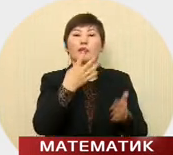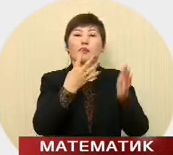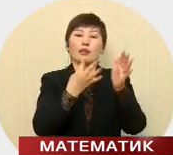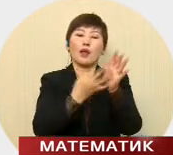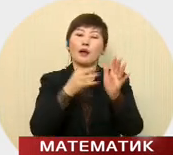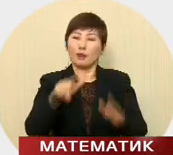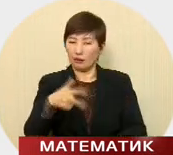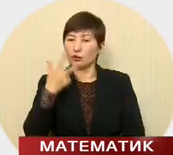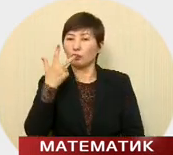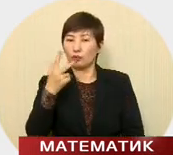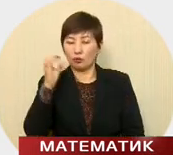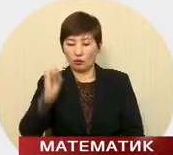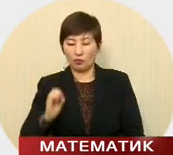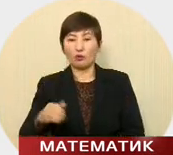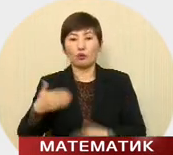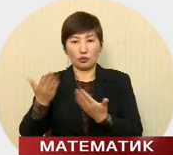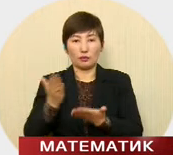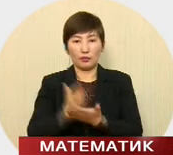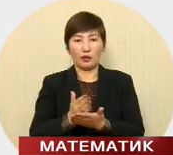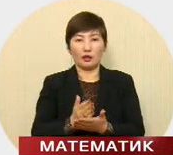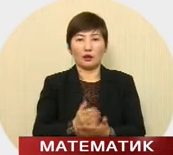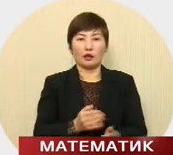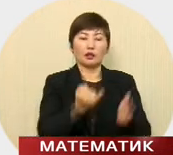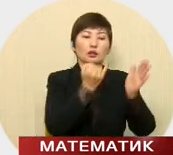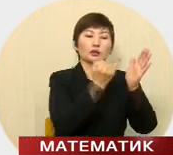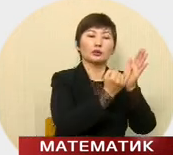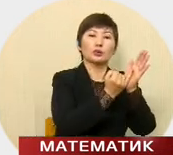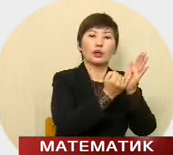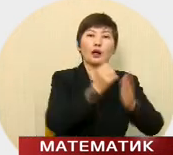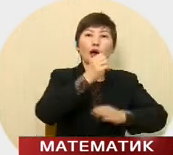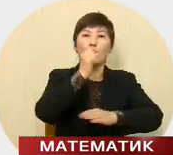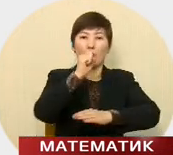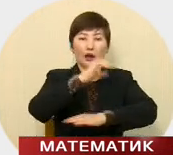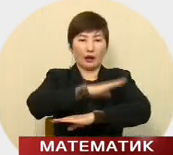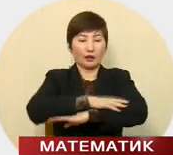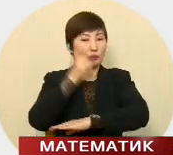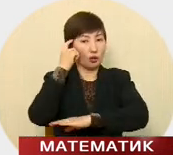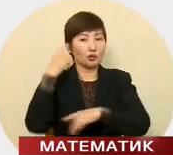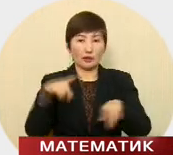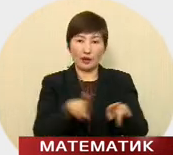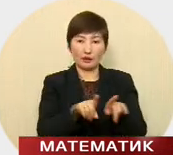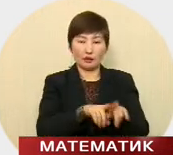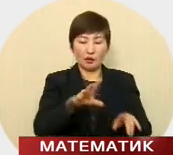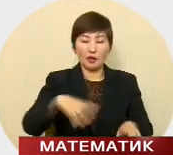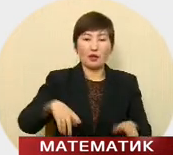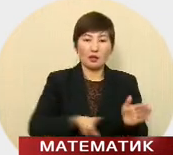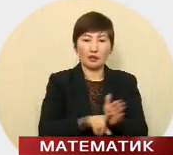гэдэг нь бол өгөгдсөн байна. За тэгэхээр бид нар 6А ангийнхыг олсонтой адилаар эхлээд нийт